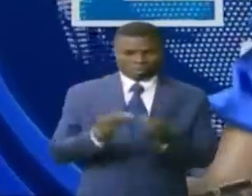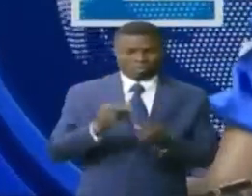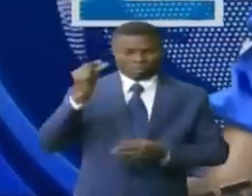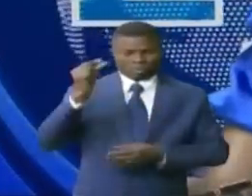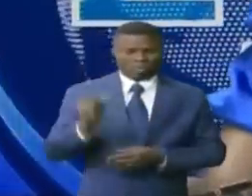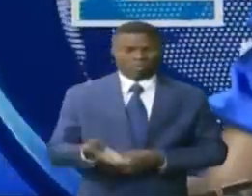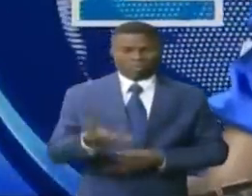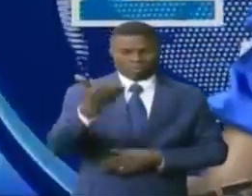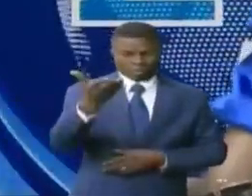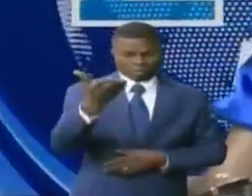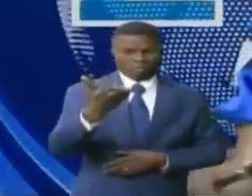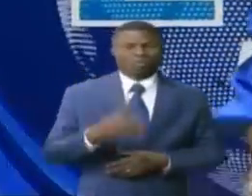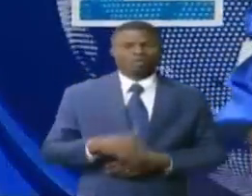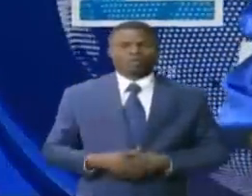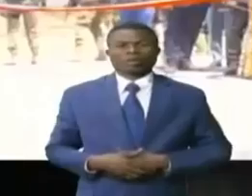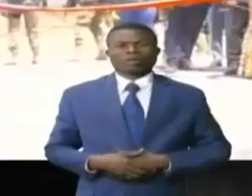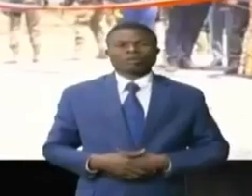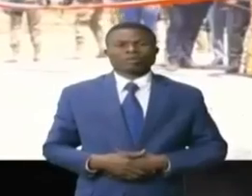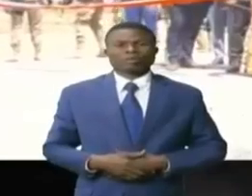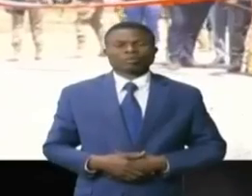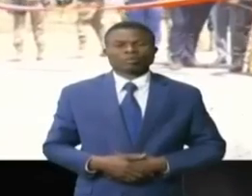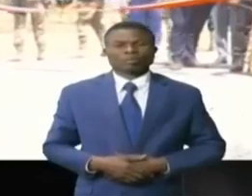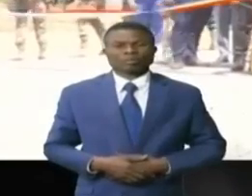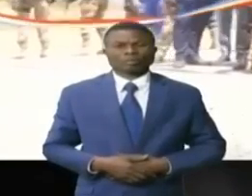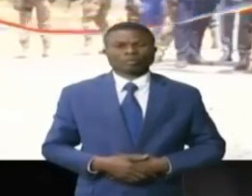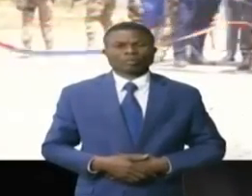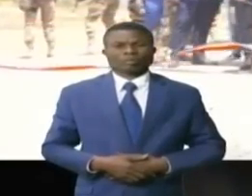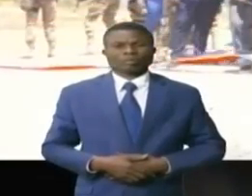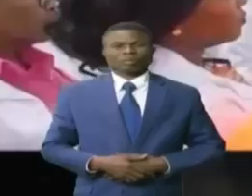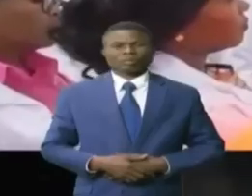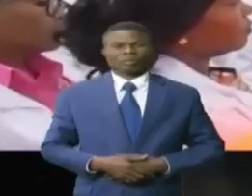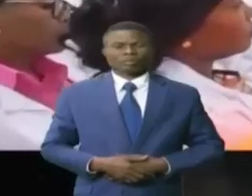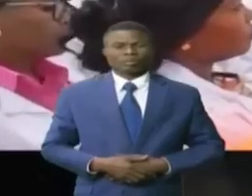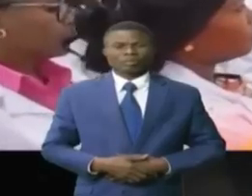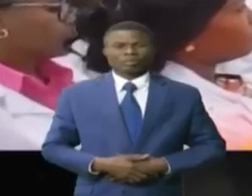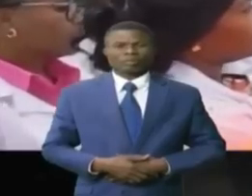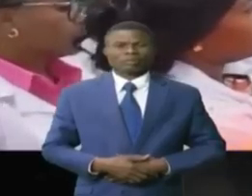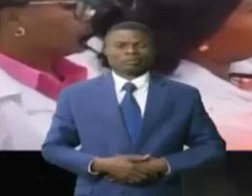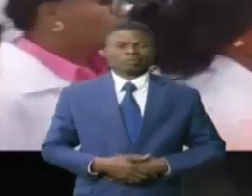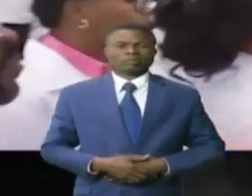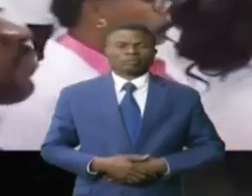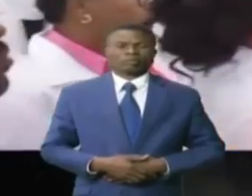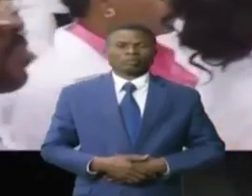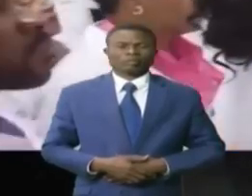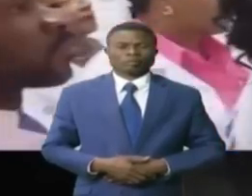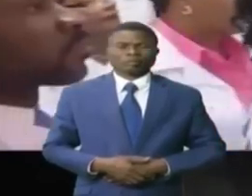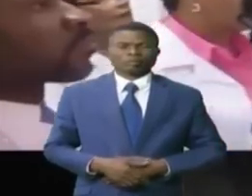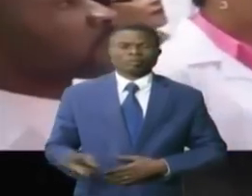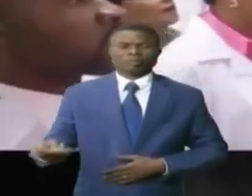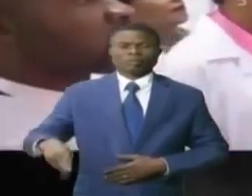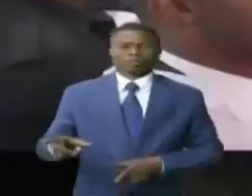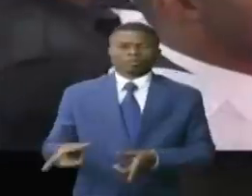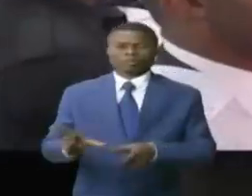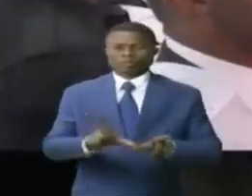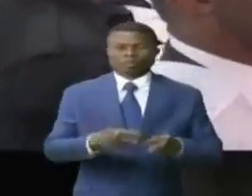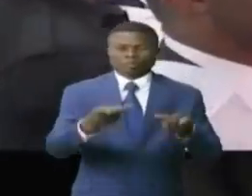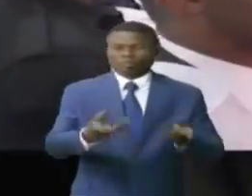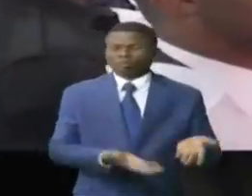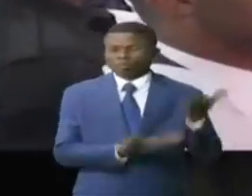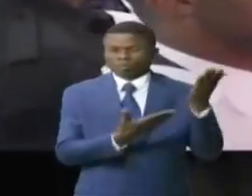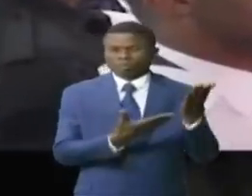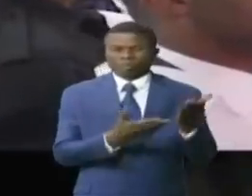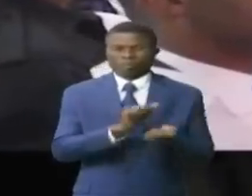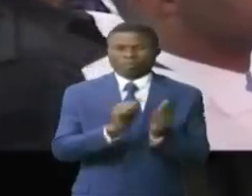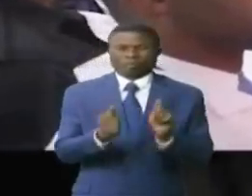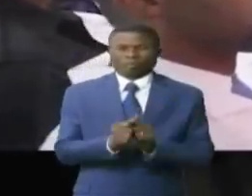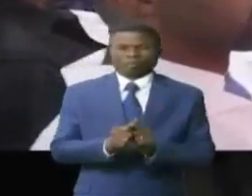des Mines, Jeannie Chabani. L'inauguration du centre de négoce de Moussompo à Kolwezi est un grand apport dans les ministères